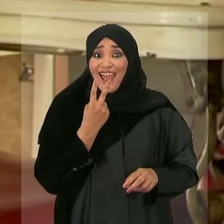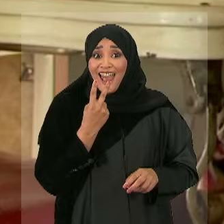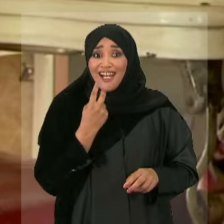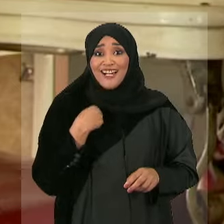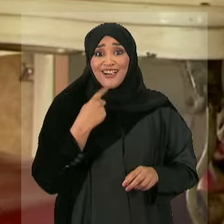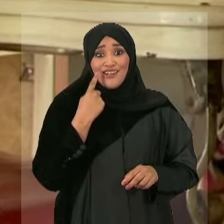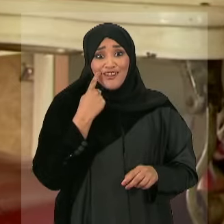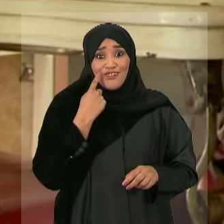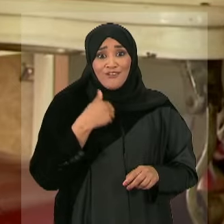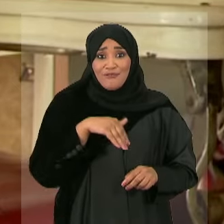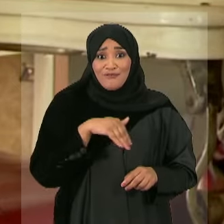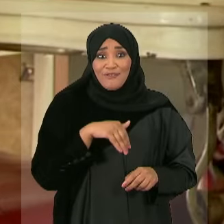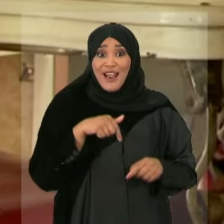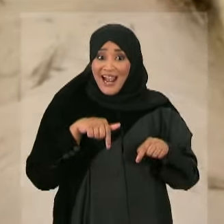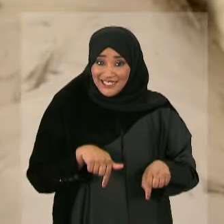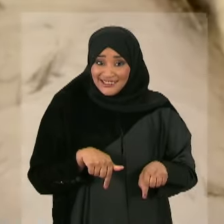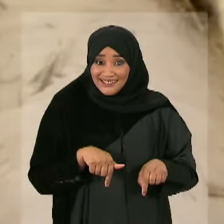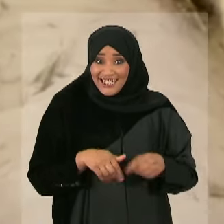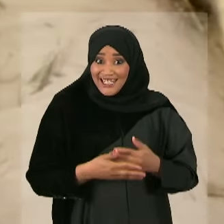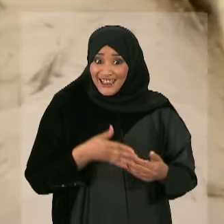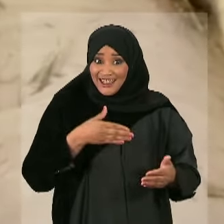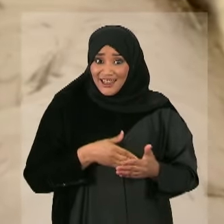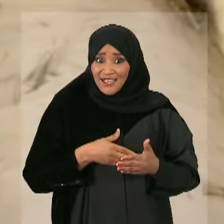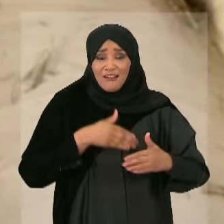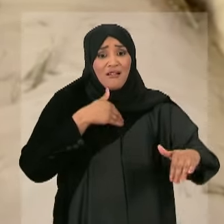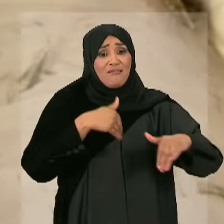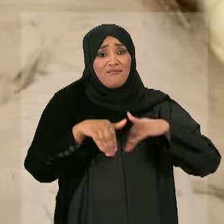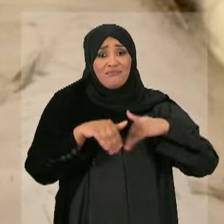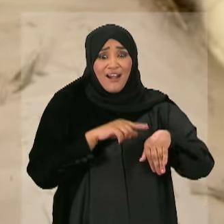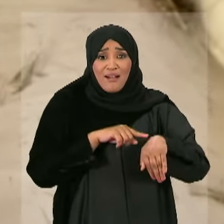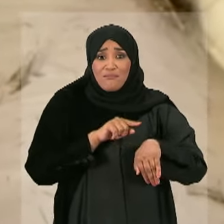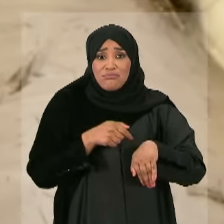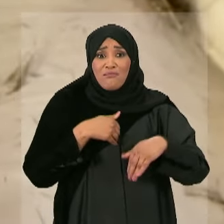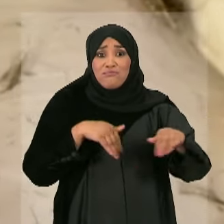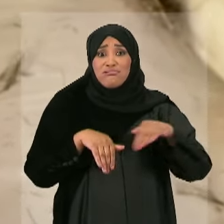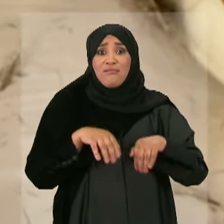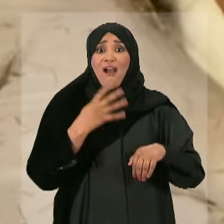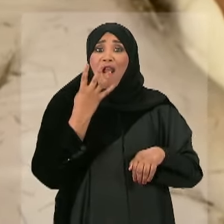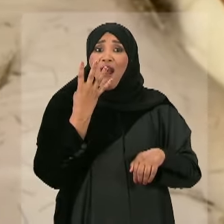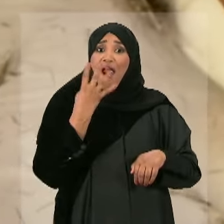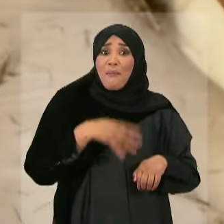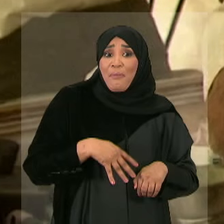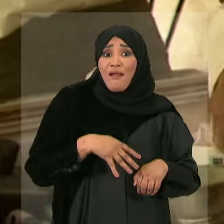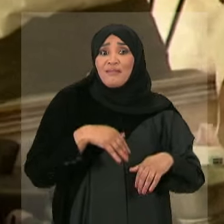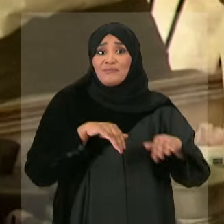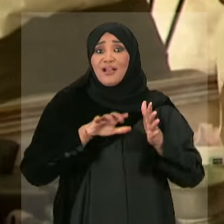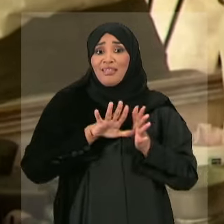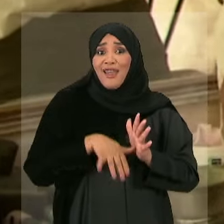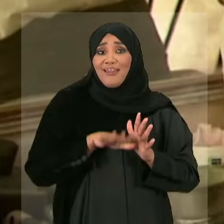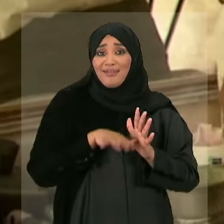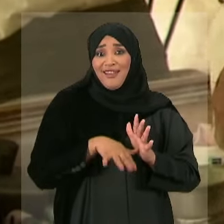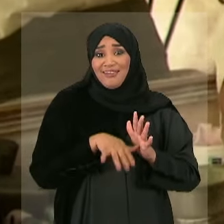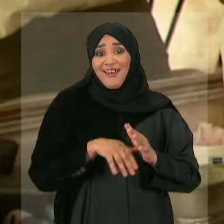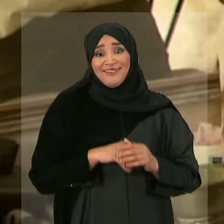بينما اليوم في الدقيقة بمرق 20 أوتومبيل. أنا اشتغلت في الإحلاقة من سنة